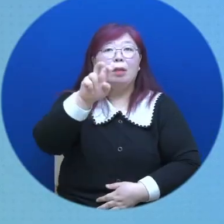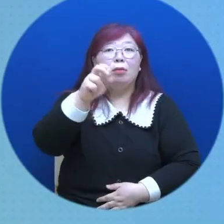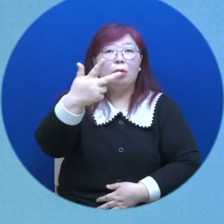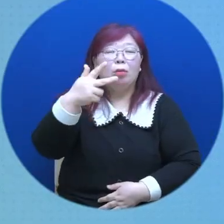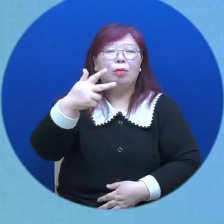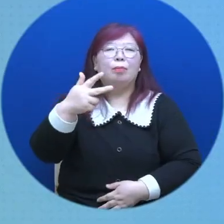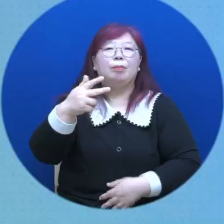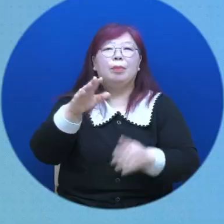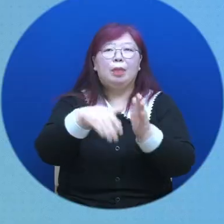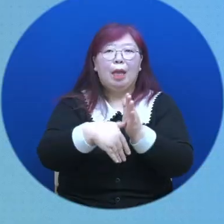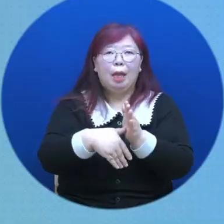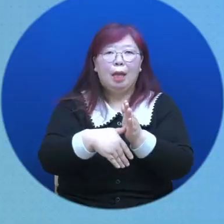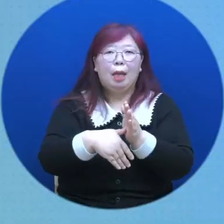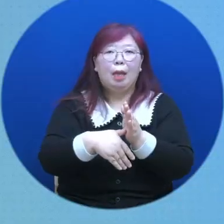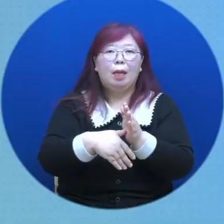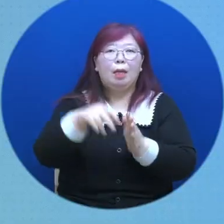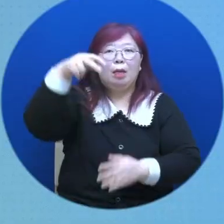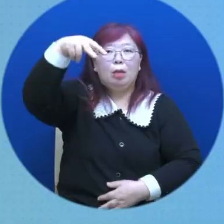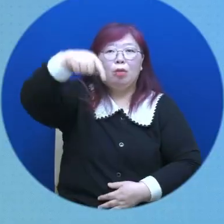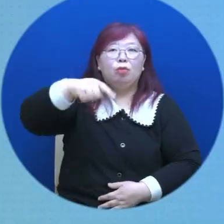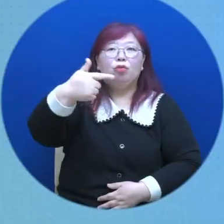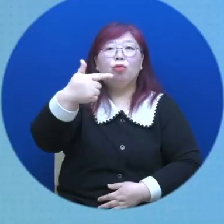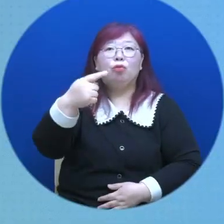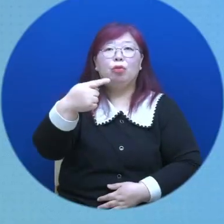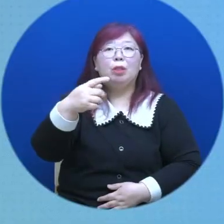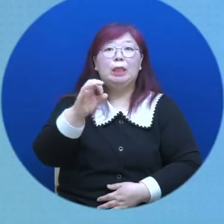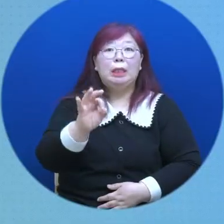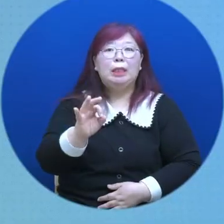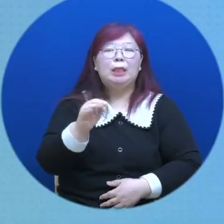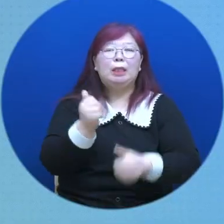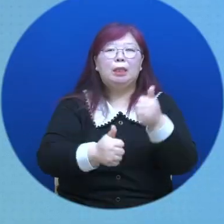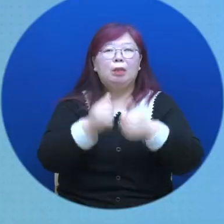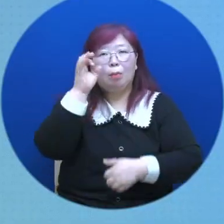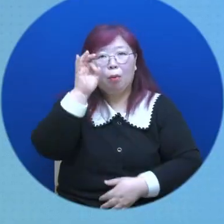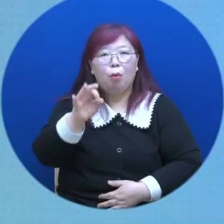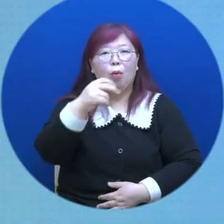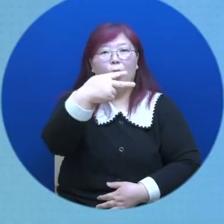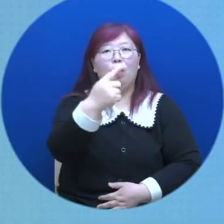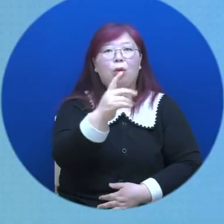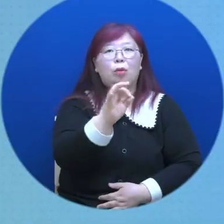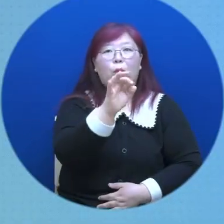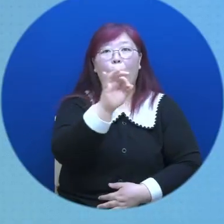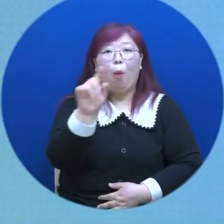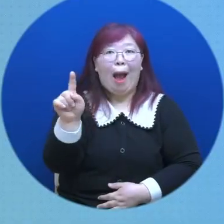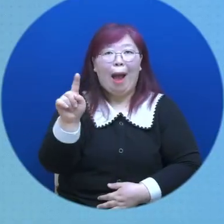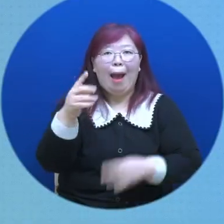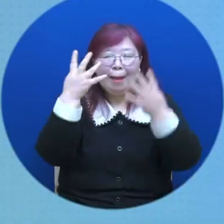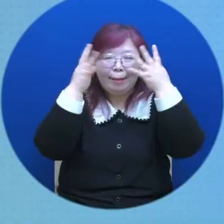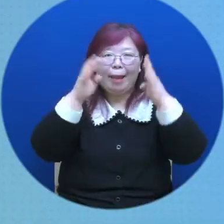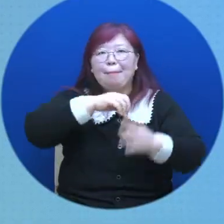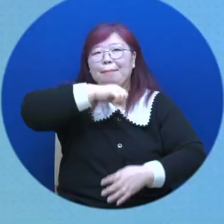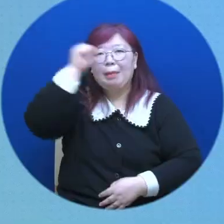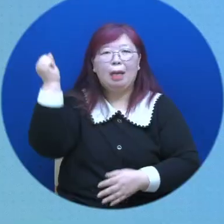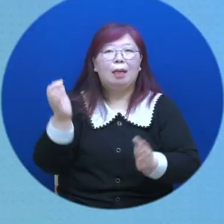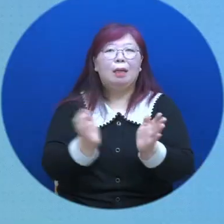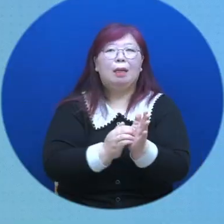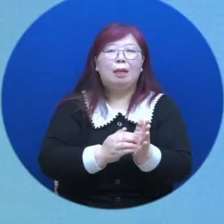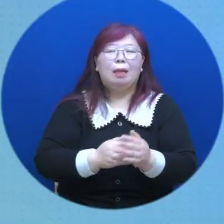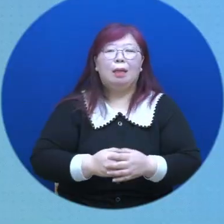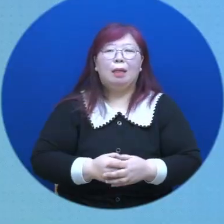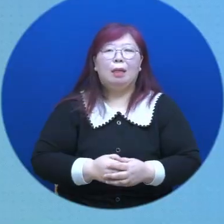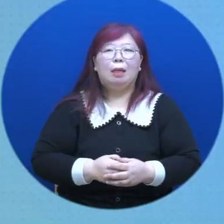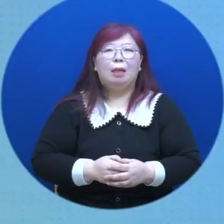때에 수학능력 고사를 봅니다. 그리하여 동아대학 복과대학에 합격을 해요.